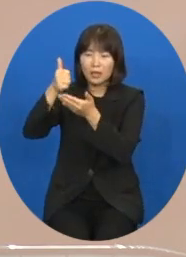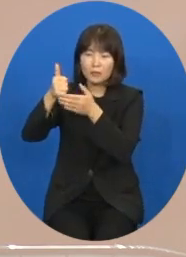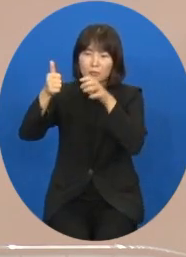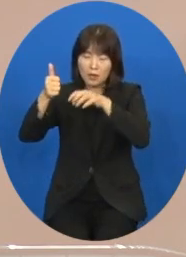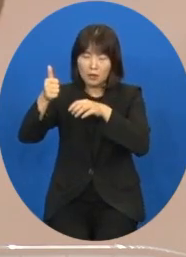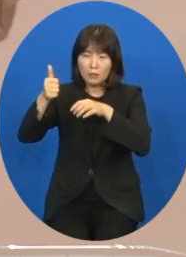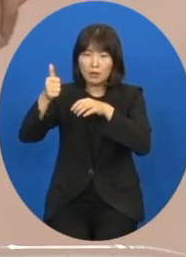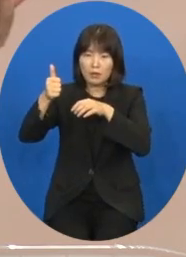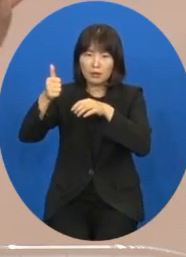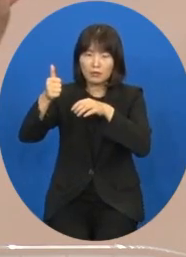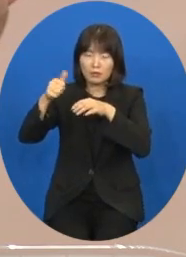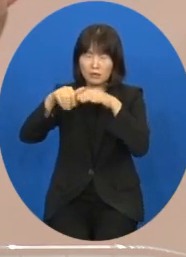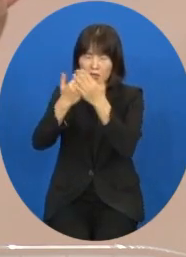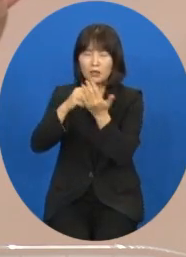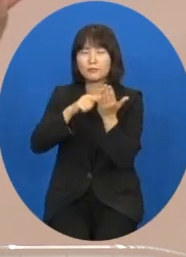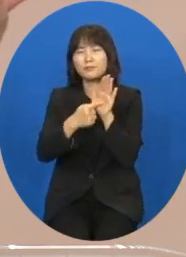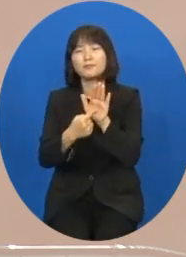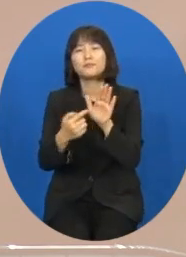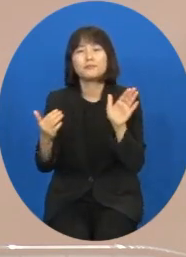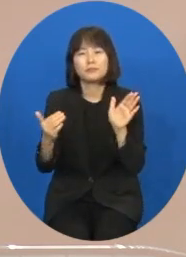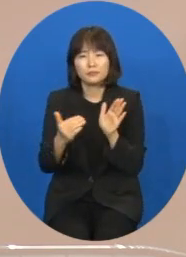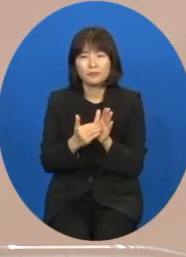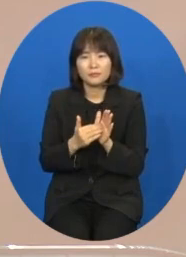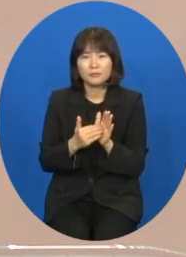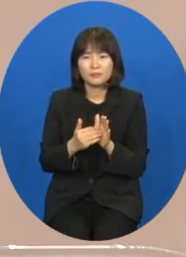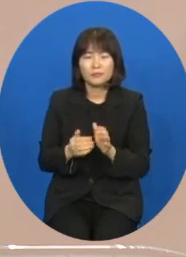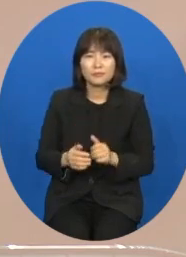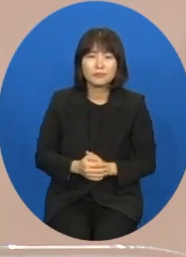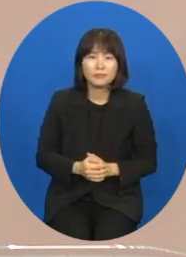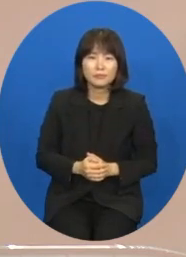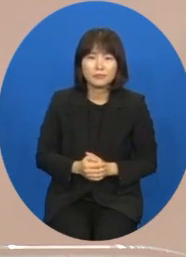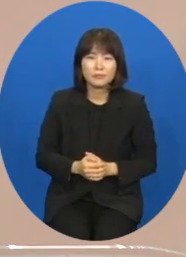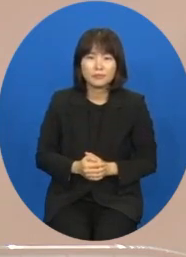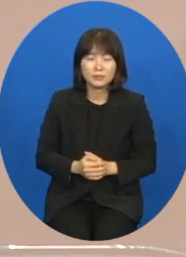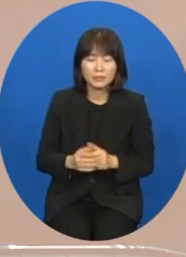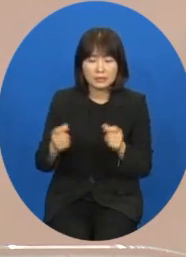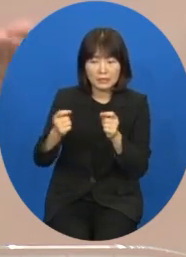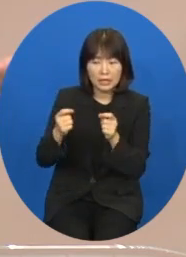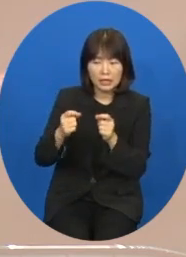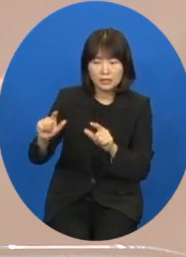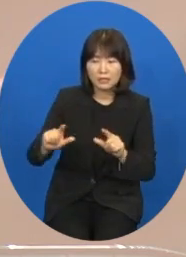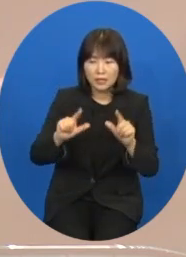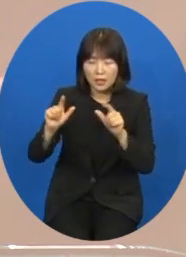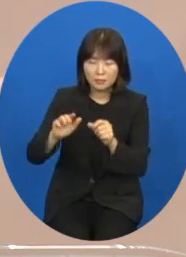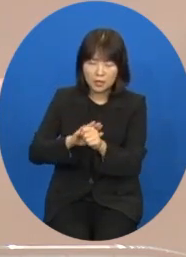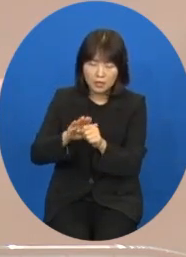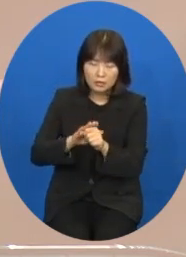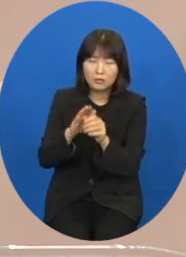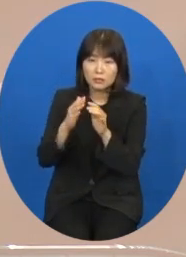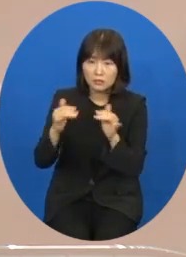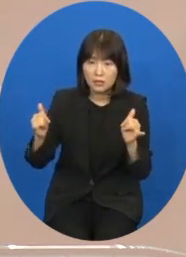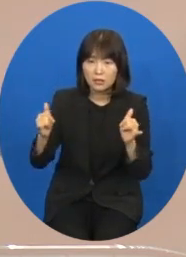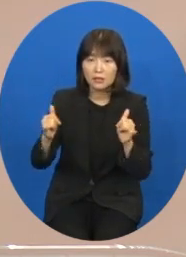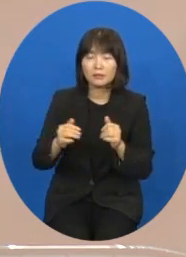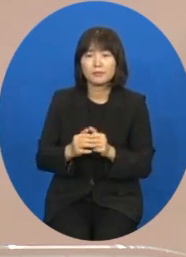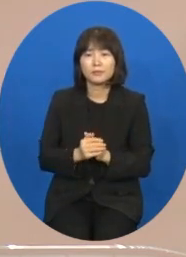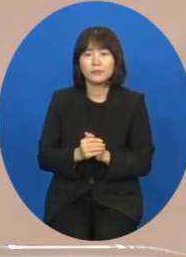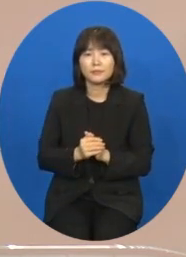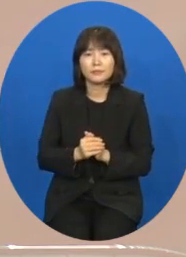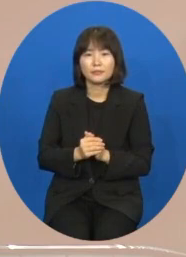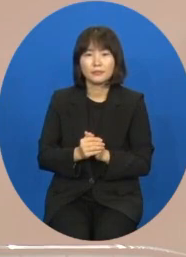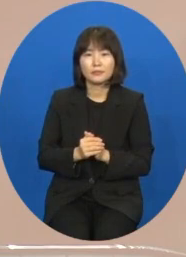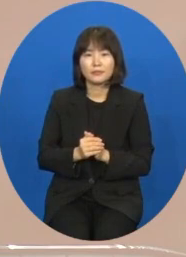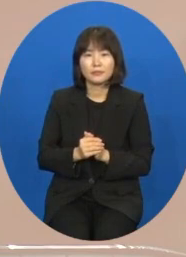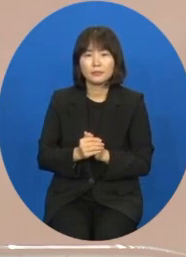그 죄가 다 드러나게 됩니다. 그럴 때 가까이 지내던 사람, 사랑했던 사람들